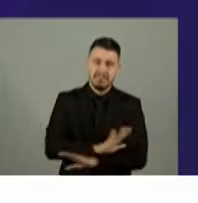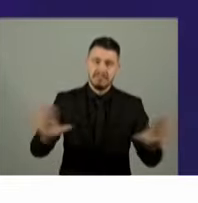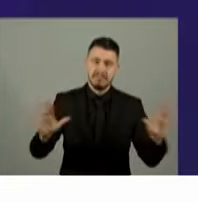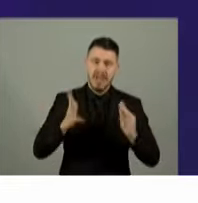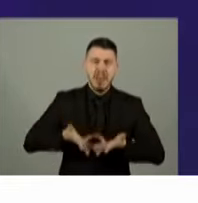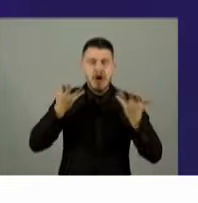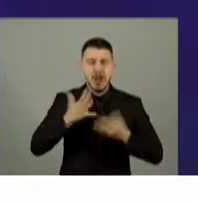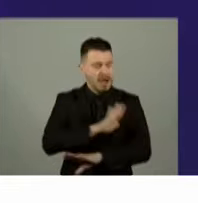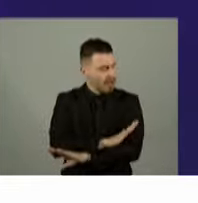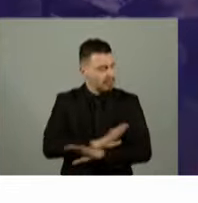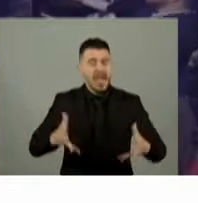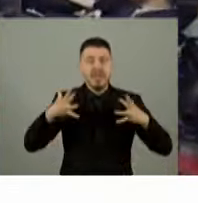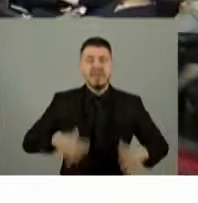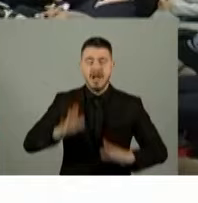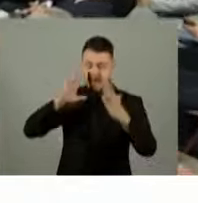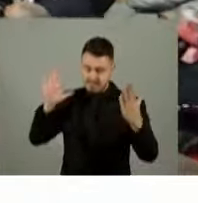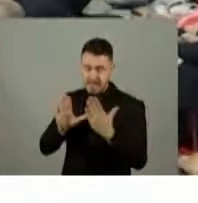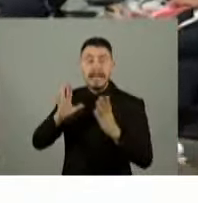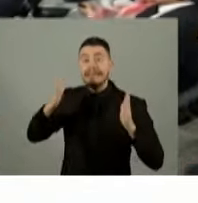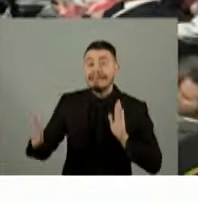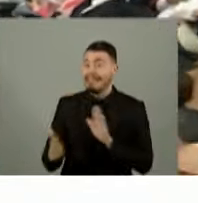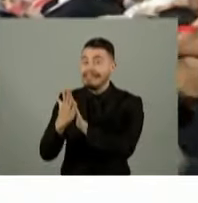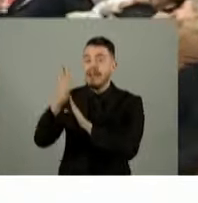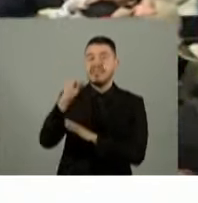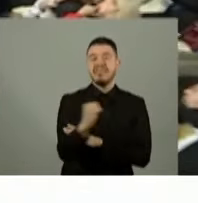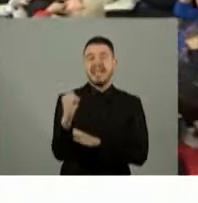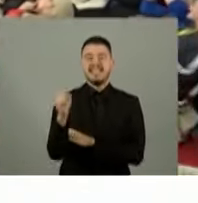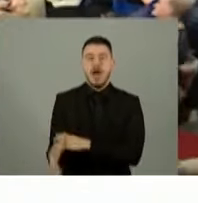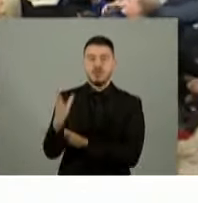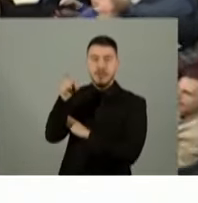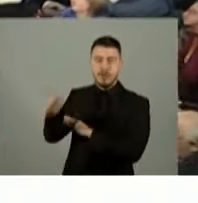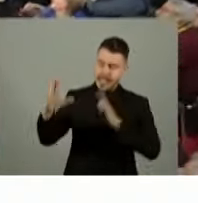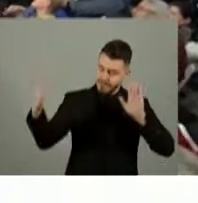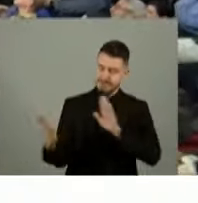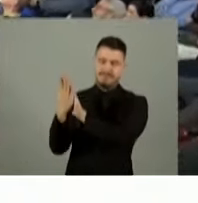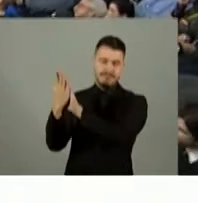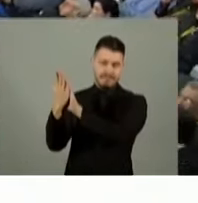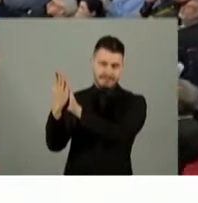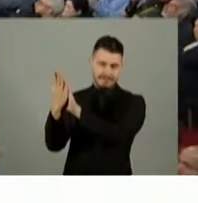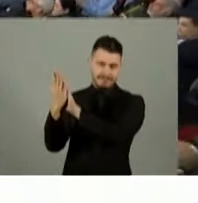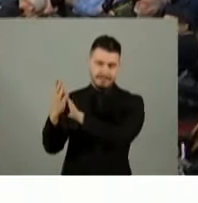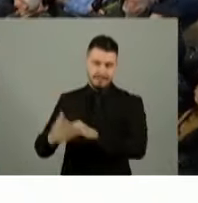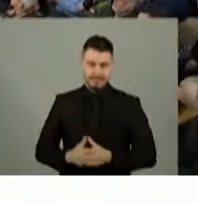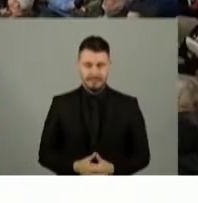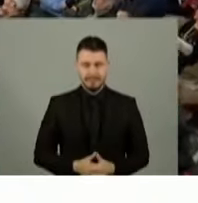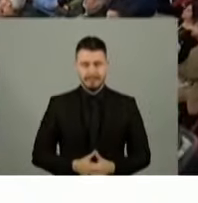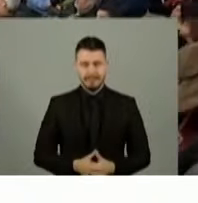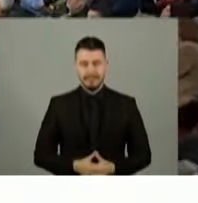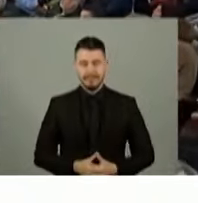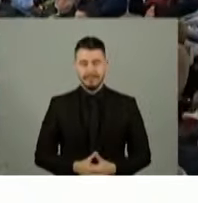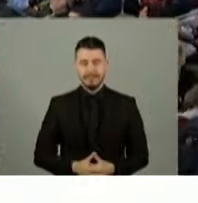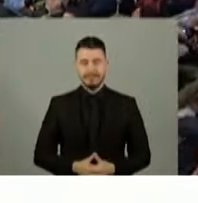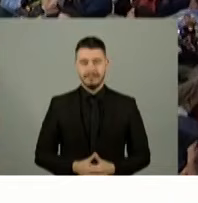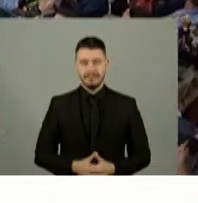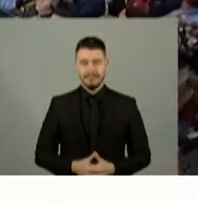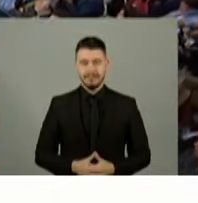ΣΥΡΙΖΑ, η συντριβή σε ευρωεκλογές ήταν βέβαιη. Και ότι την επόμενη μέρα θα έφευγε σε κατάσταση εξευτελισμού, και